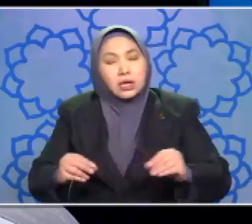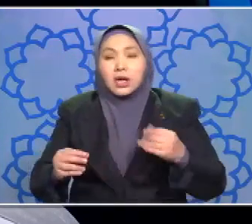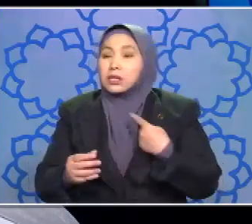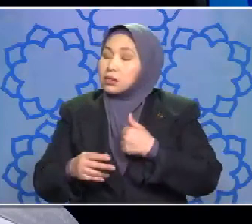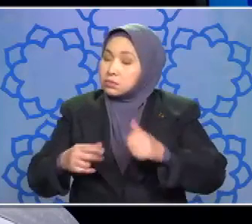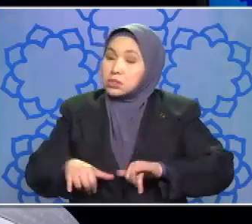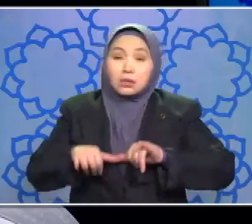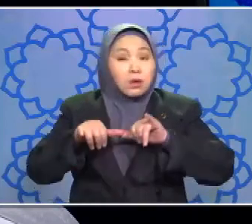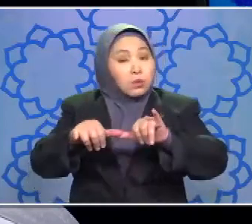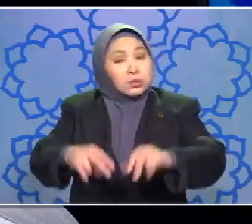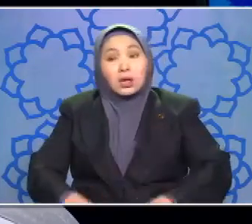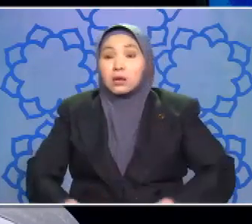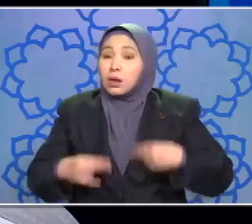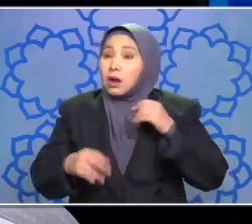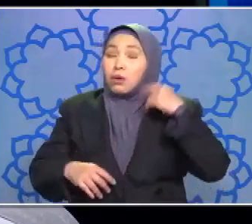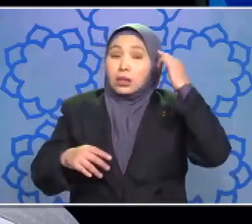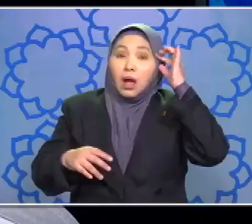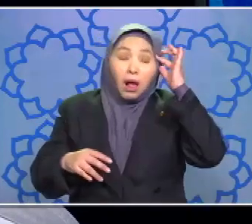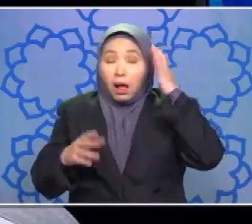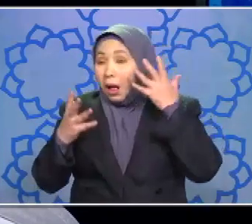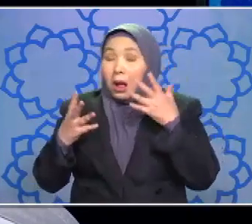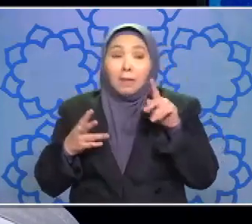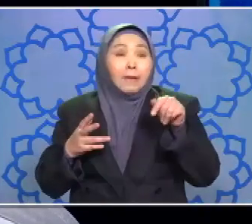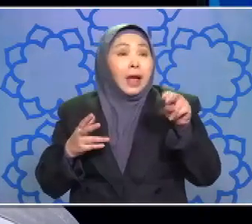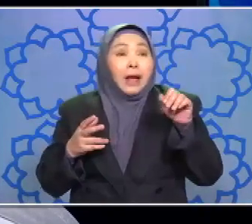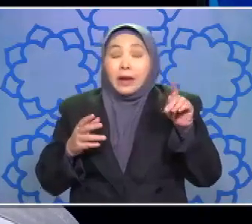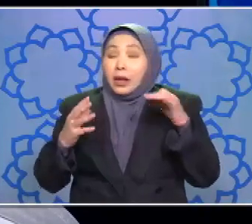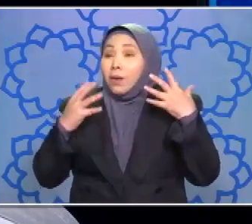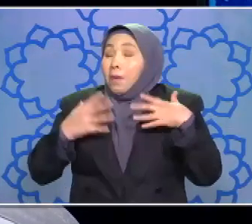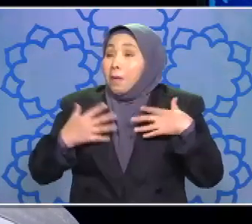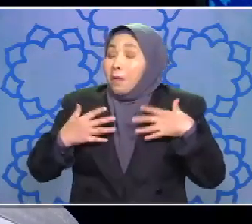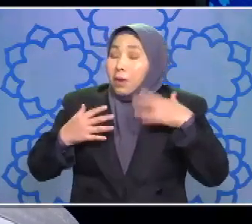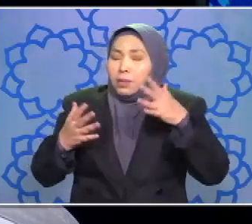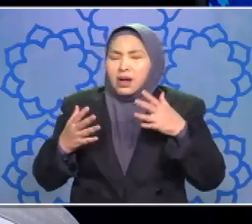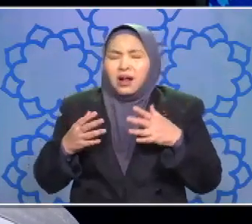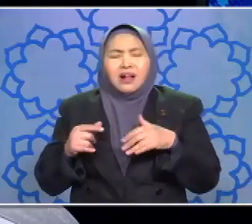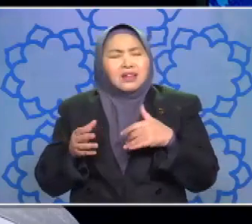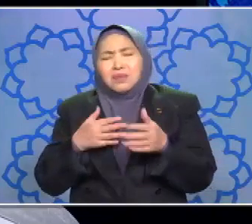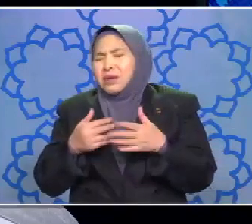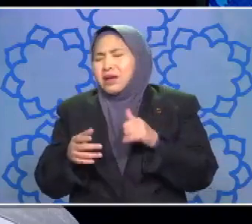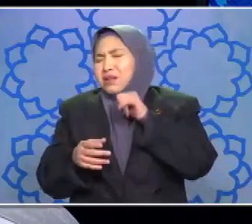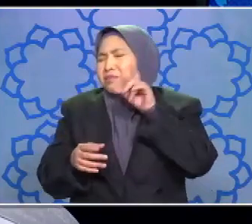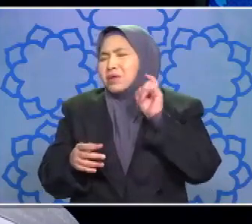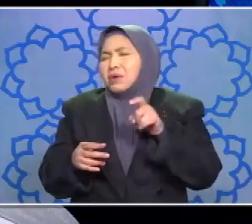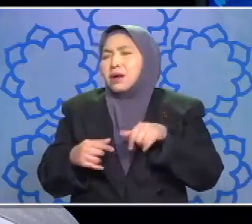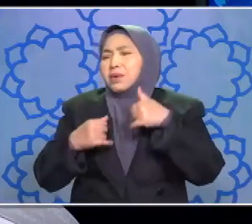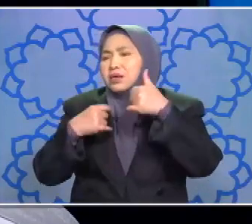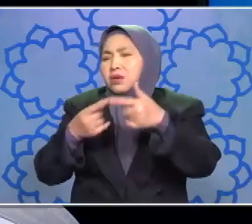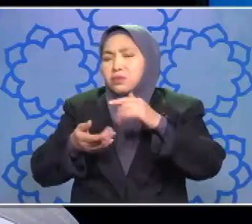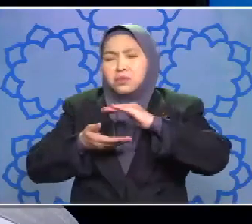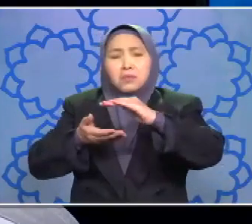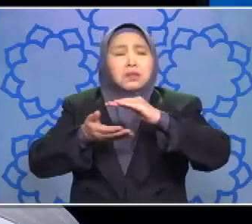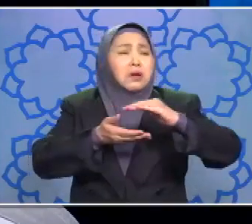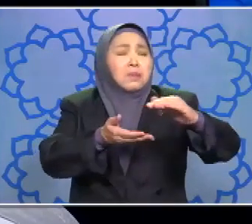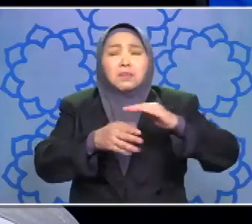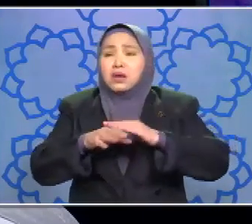kehidupan. Kalau kita panik, akhirnya kita mungkinlah, Ustaz, ya. Akhirnya kita mungkin tak payahlah kita pergi untuk menyampaikan pada orang